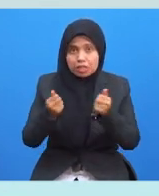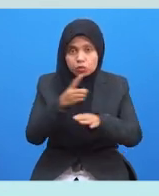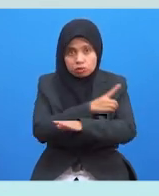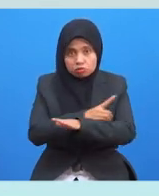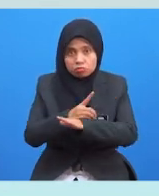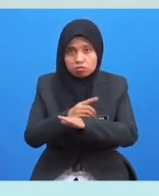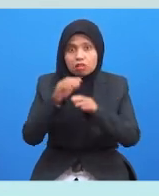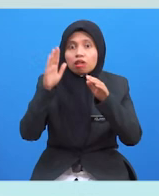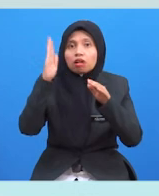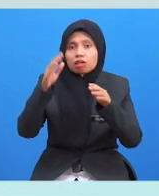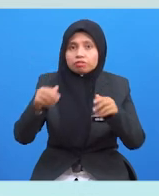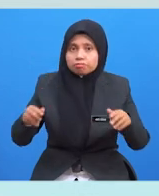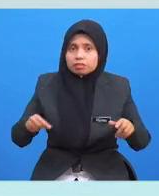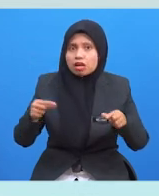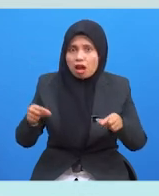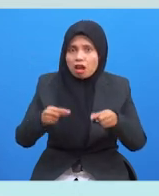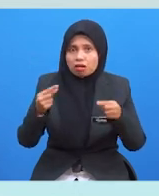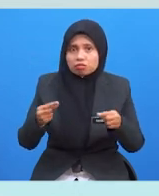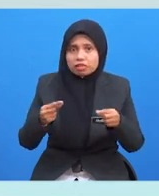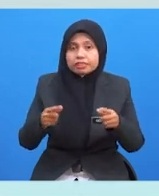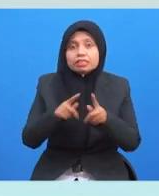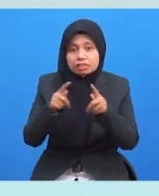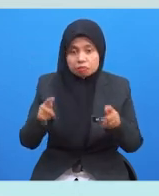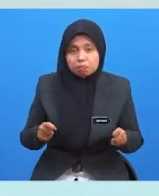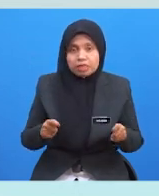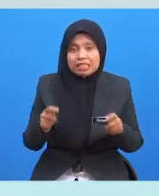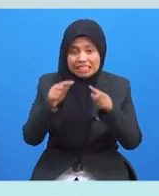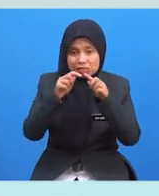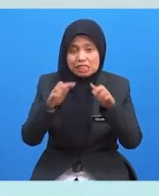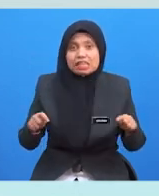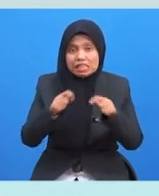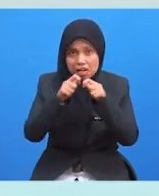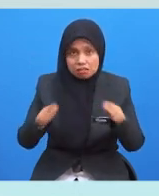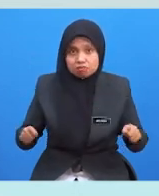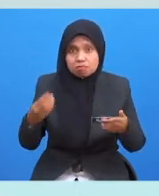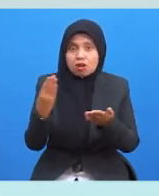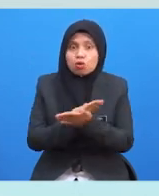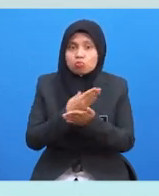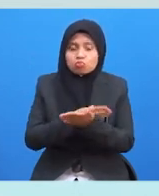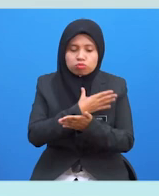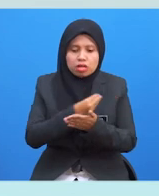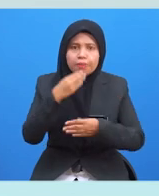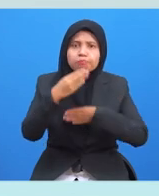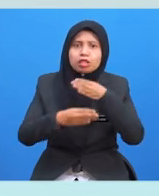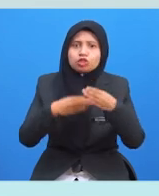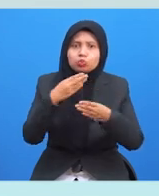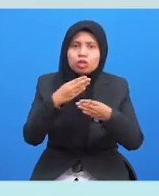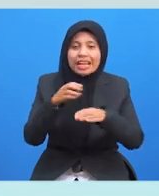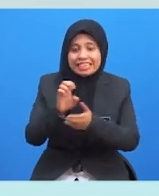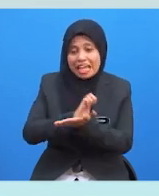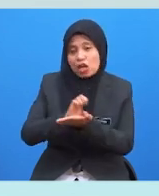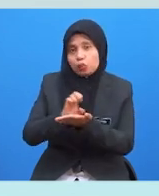menggalakkan pembinaan pertempatan baharu dan memajukan kegiatan